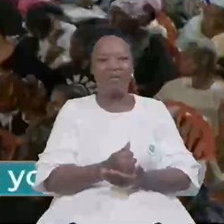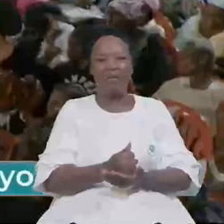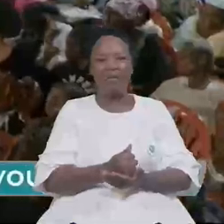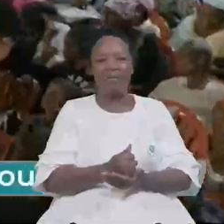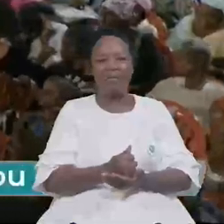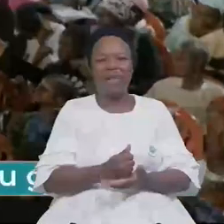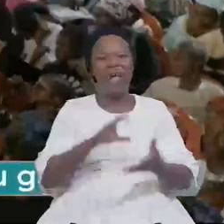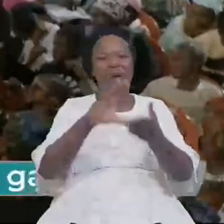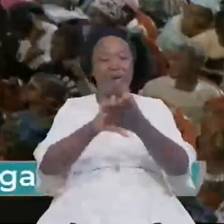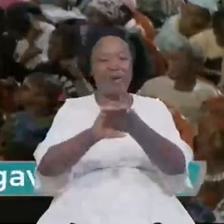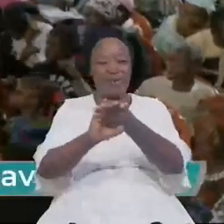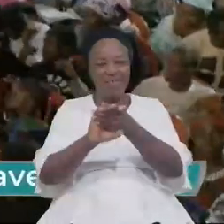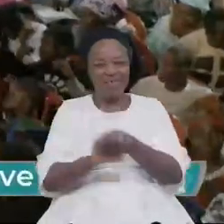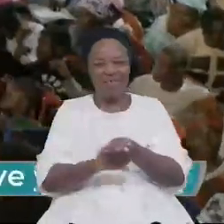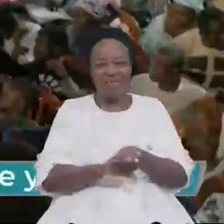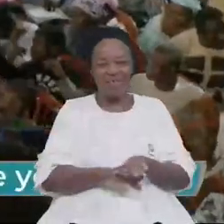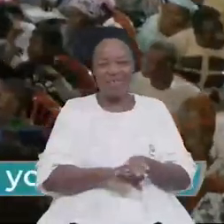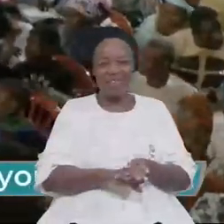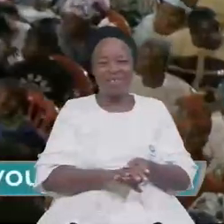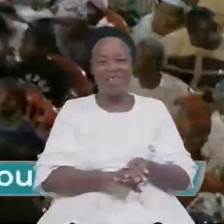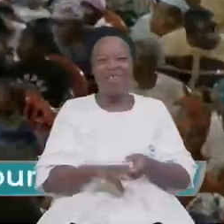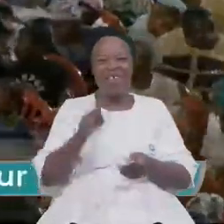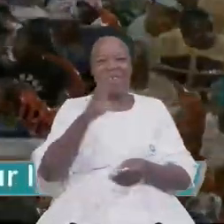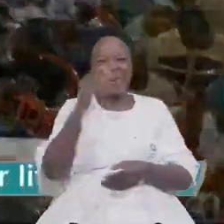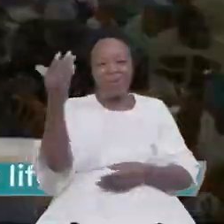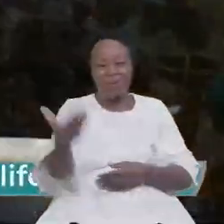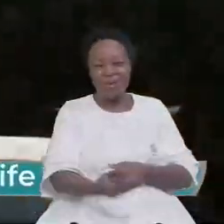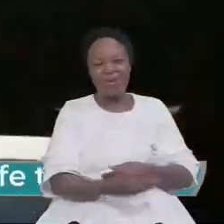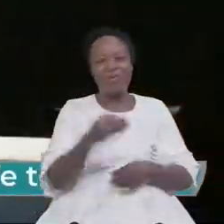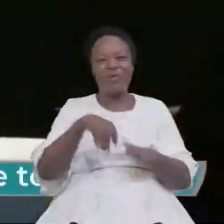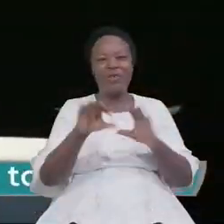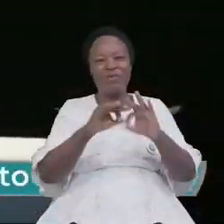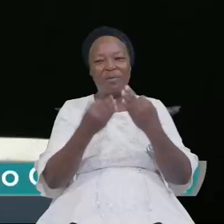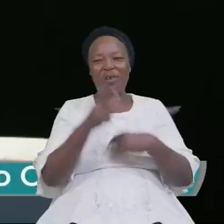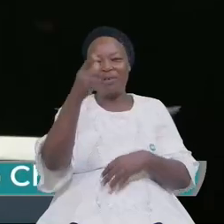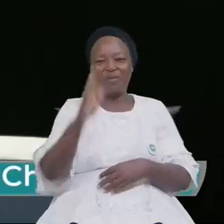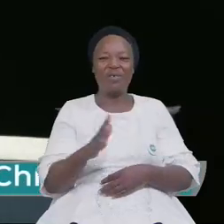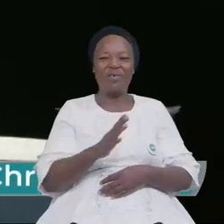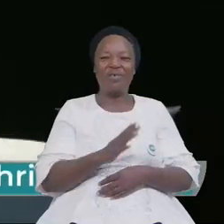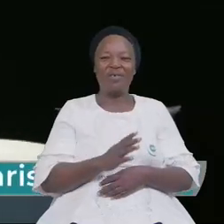Félicitations à vous. Vous êtes les bienvenus à la famille de Dieu.